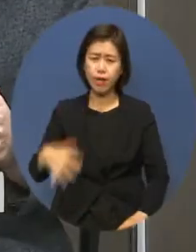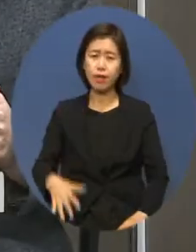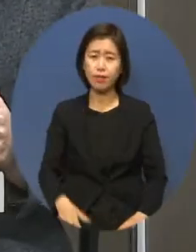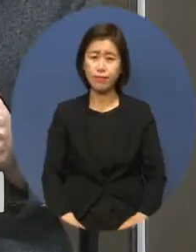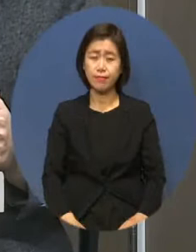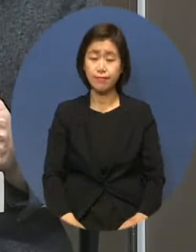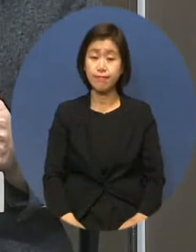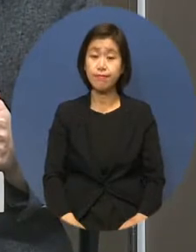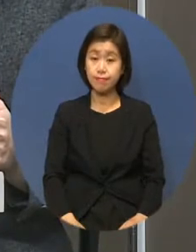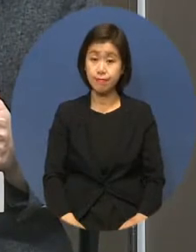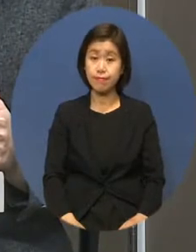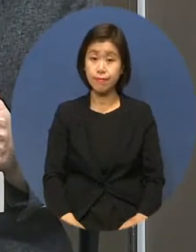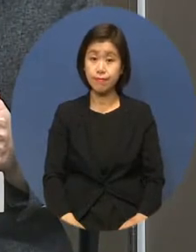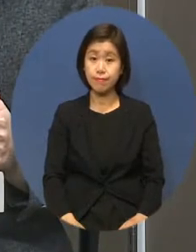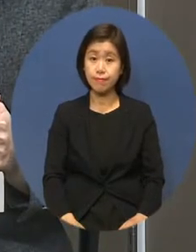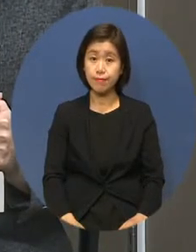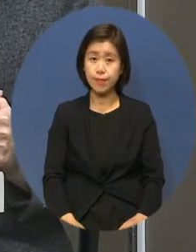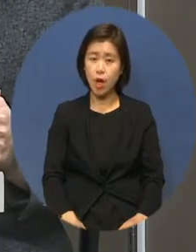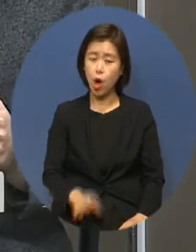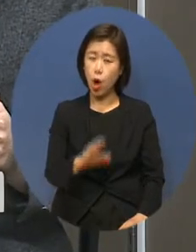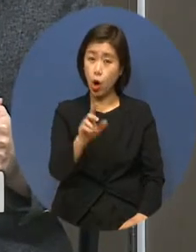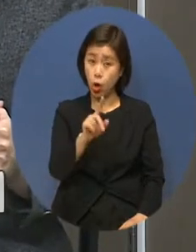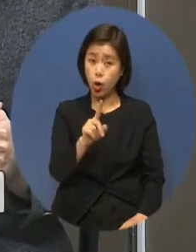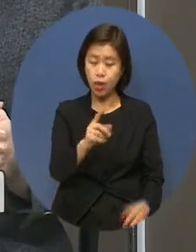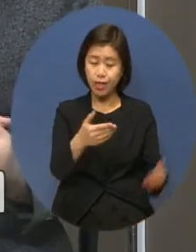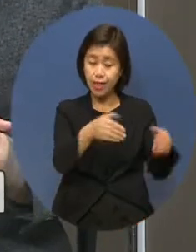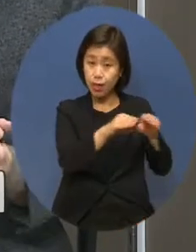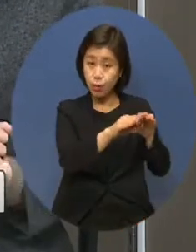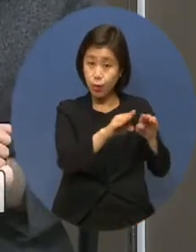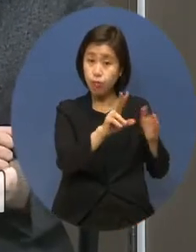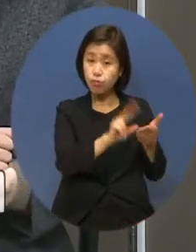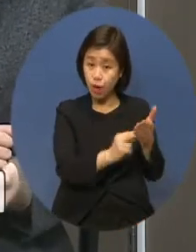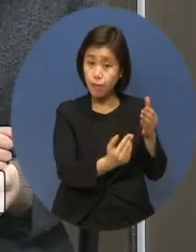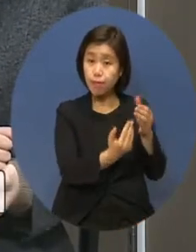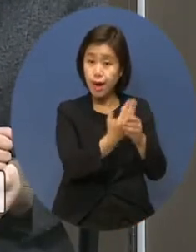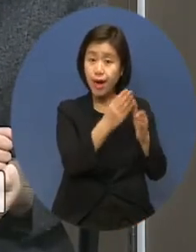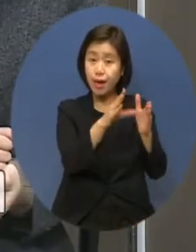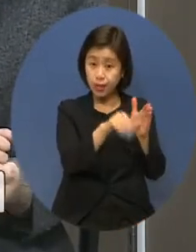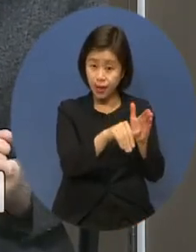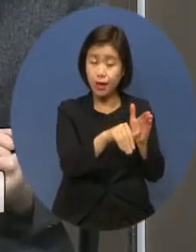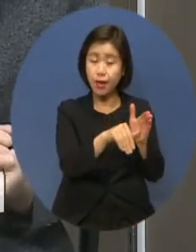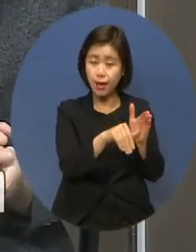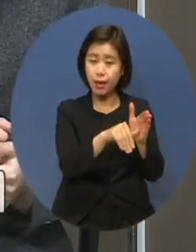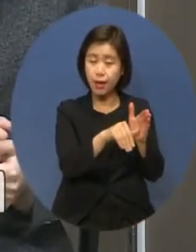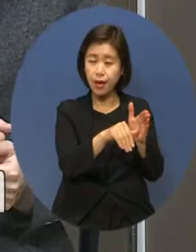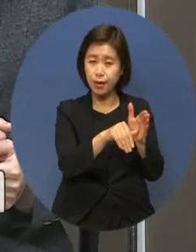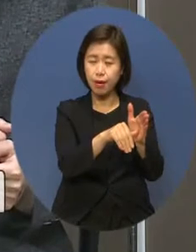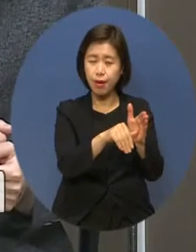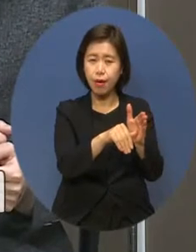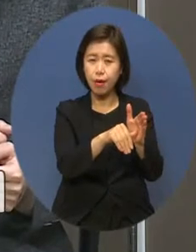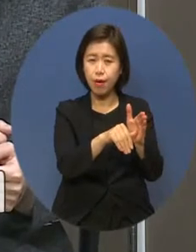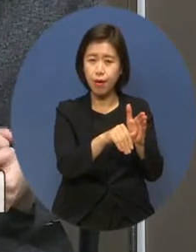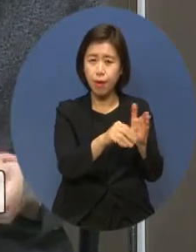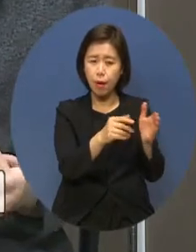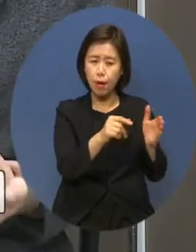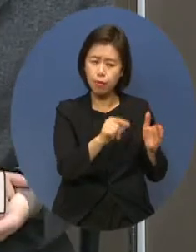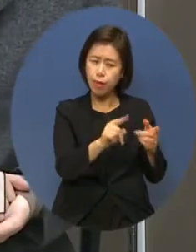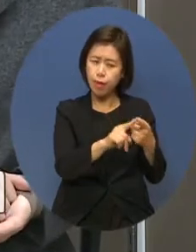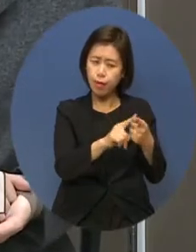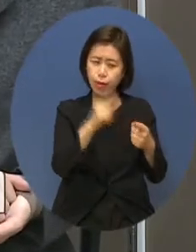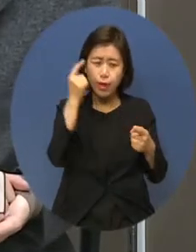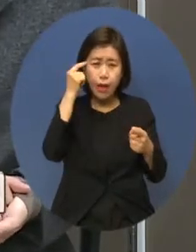어떻게 보면 이제 그런 그 사고, 그런 관념에 갇혀 있었던 거죠. 근데 저 또한 그랬었거든요.